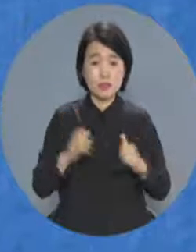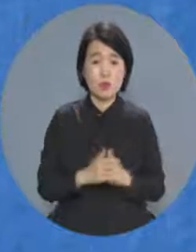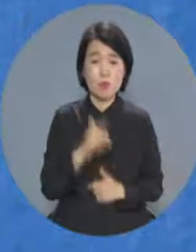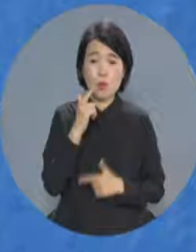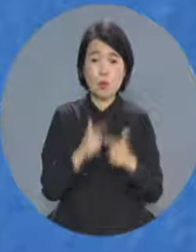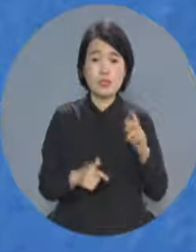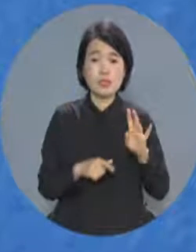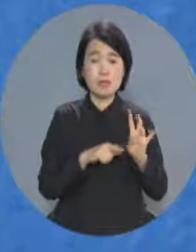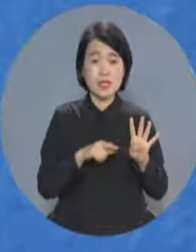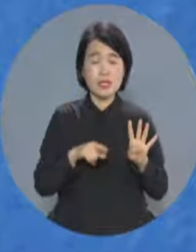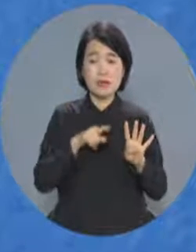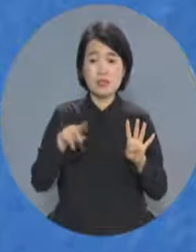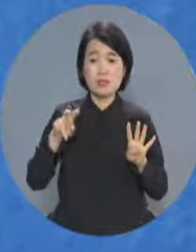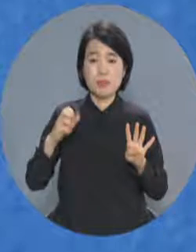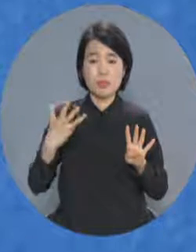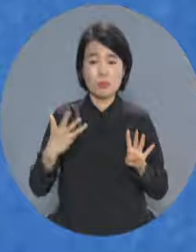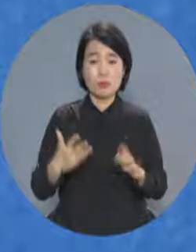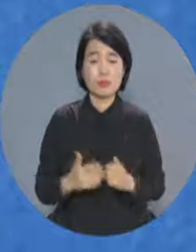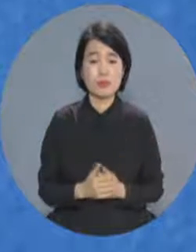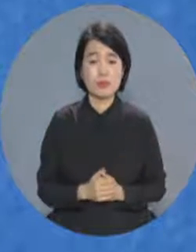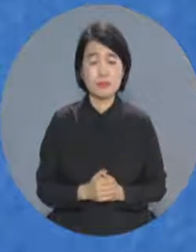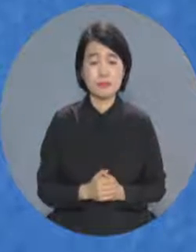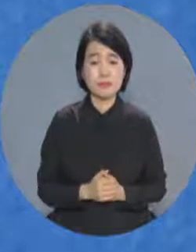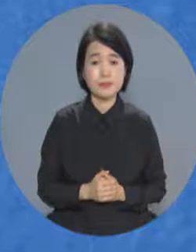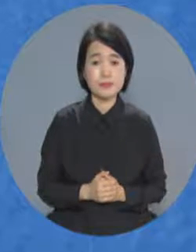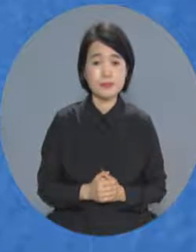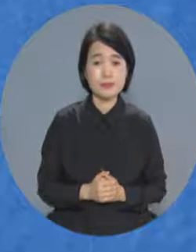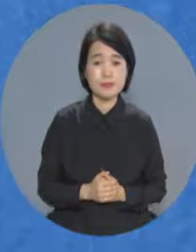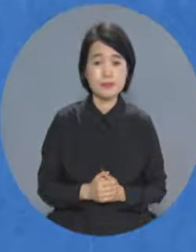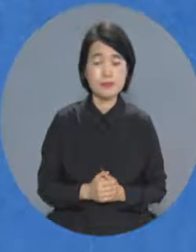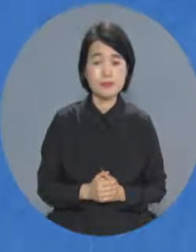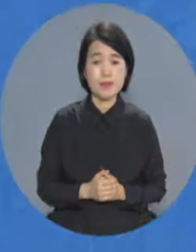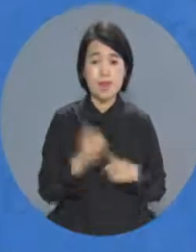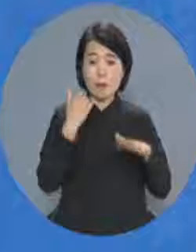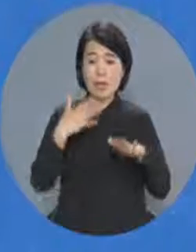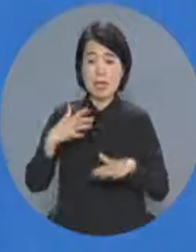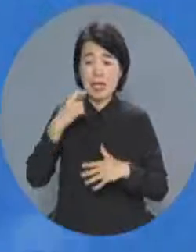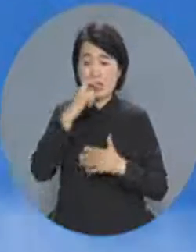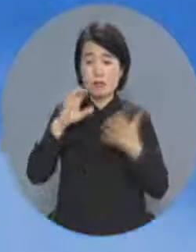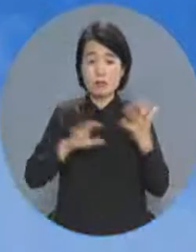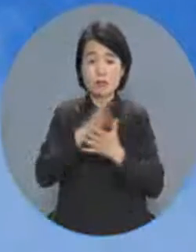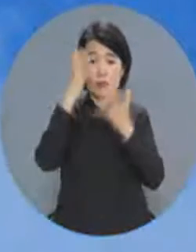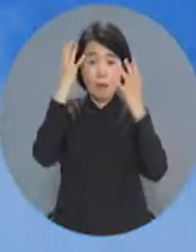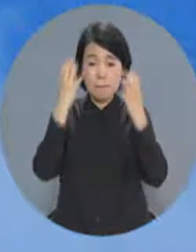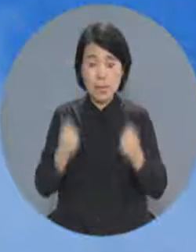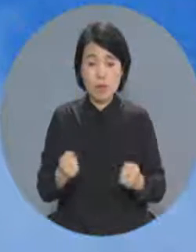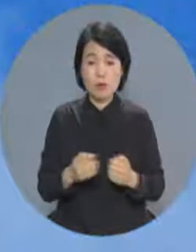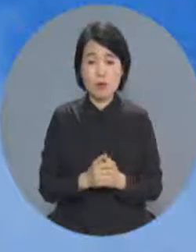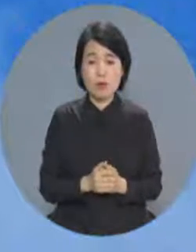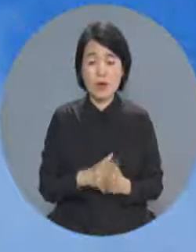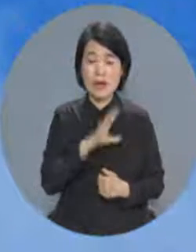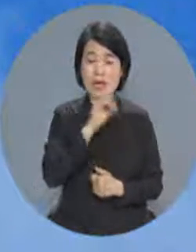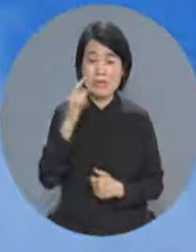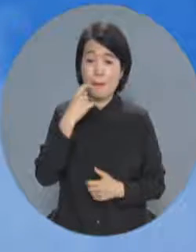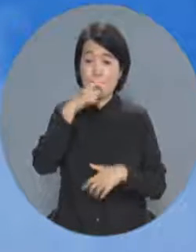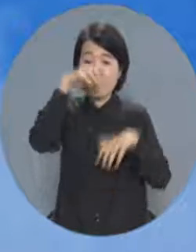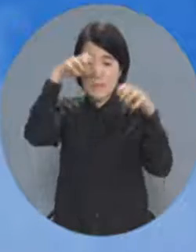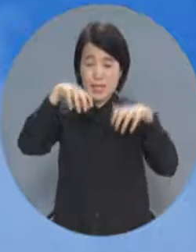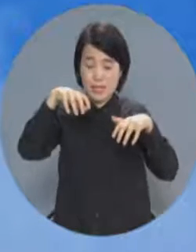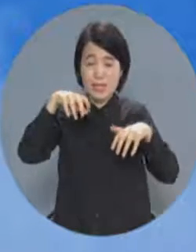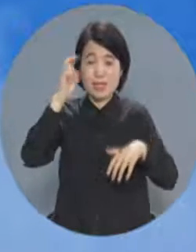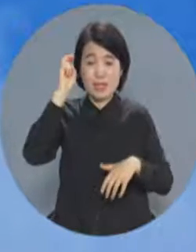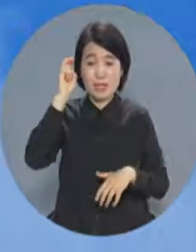목포는 24에서 28도 를 기록하게 씁니다 해상의 도 구름이 많이 끼고 있고 가끔 비가 내릴 것으로